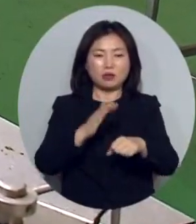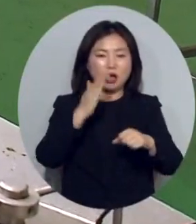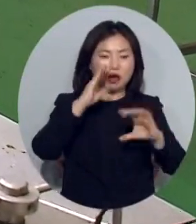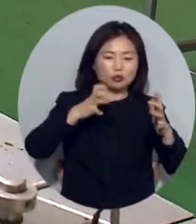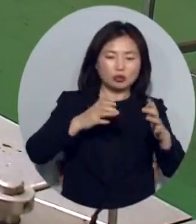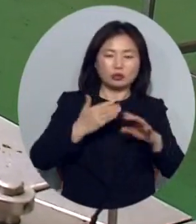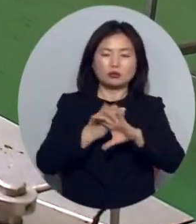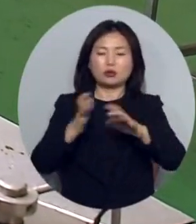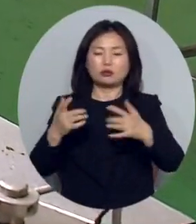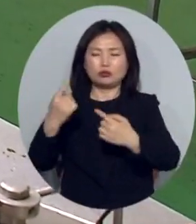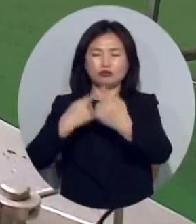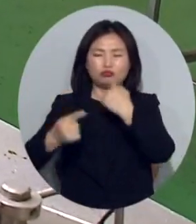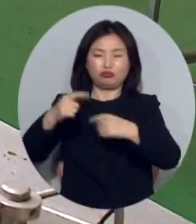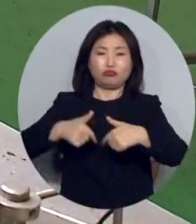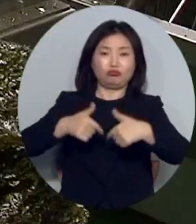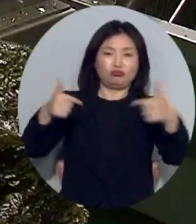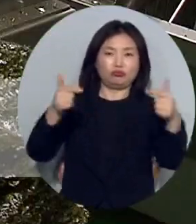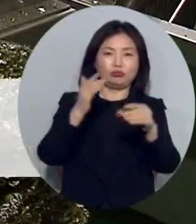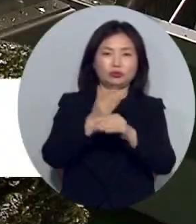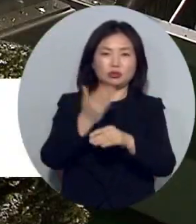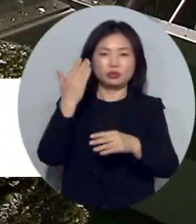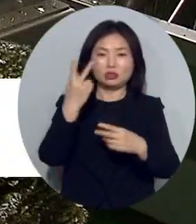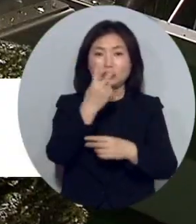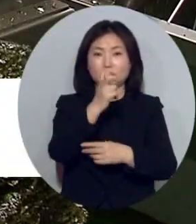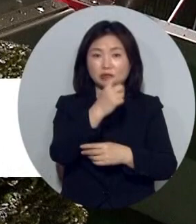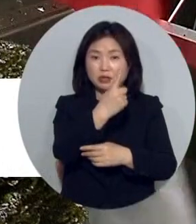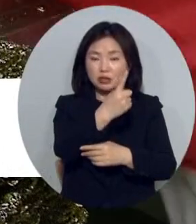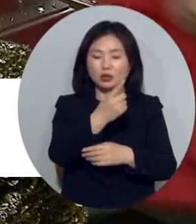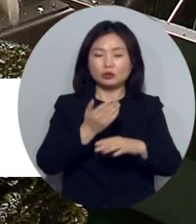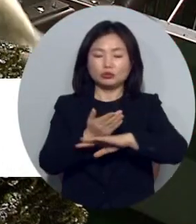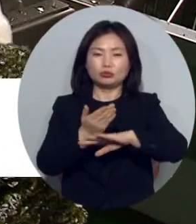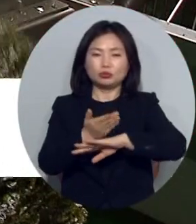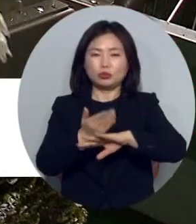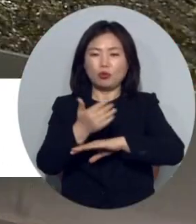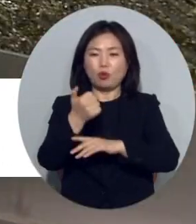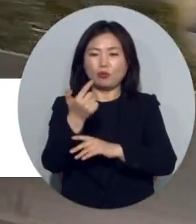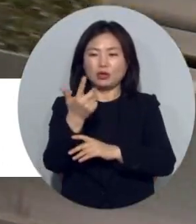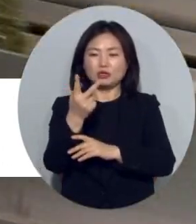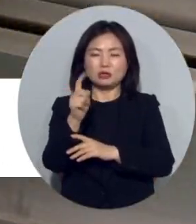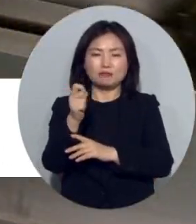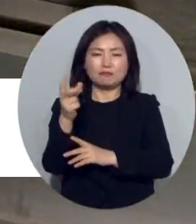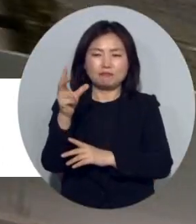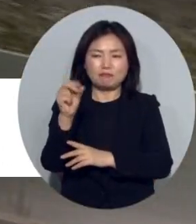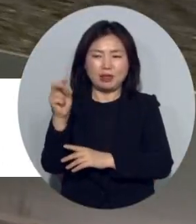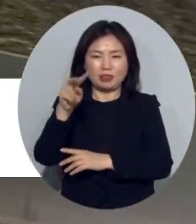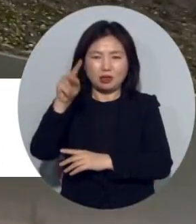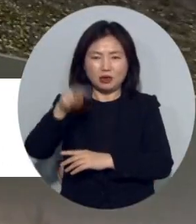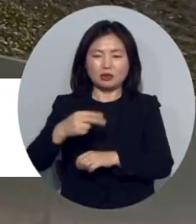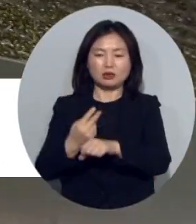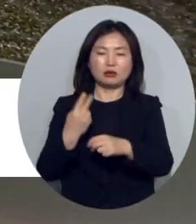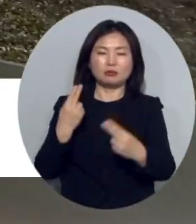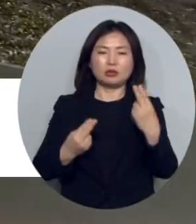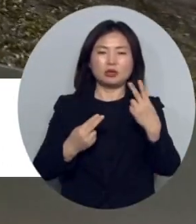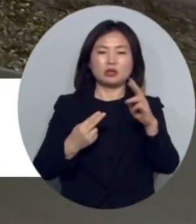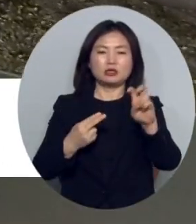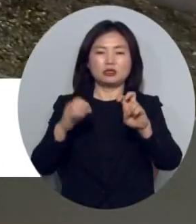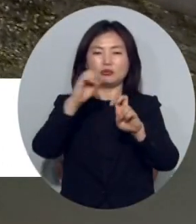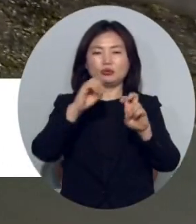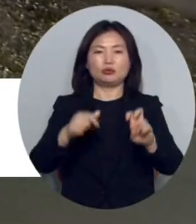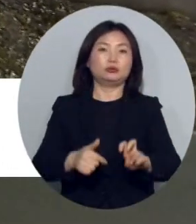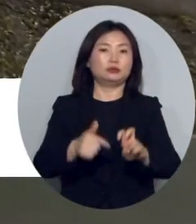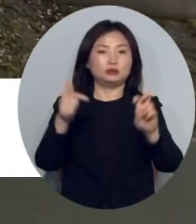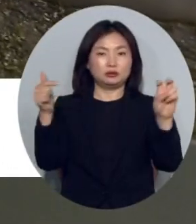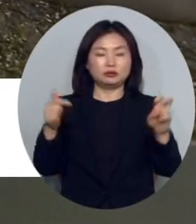주문이 밀려들고 있습니다. 지난 2021년 수출액은 510만 달러로 한 해 전보다 20%